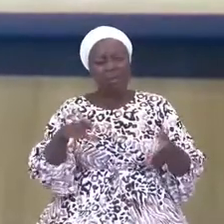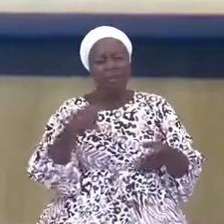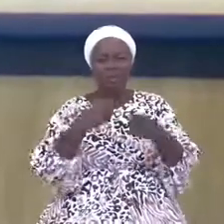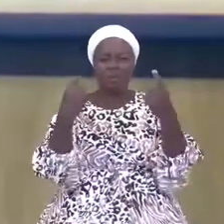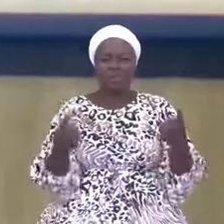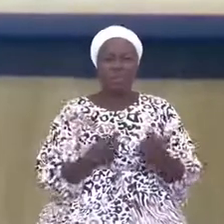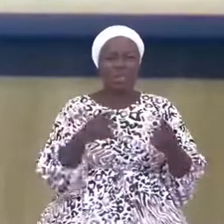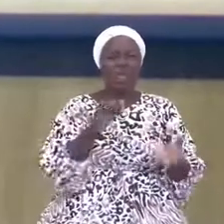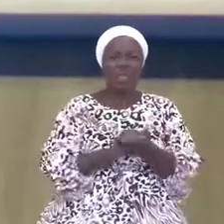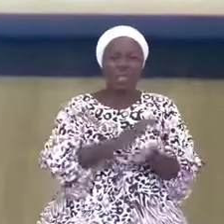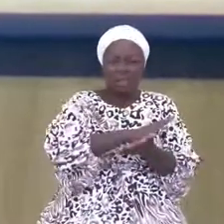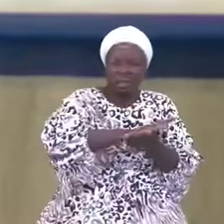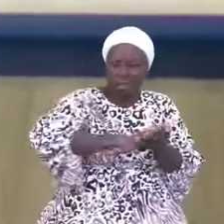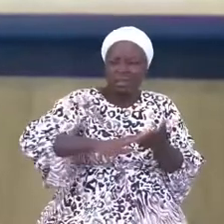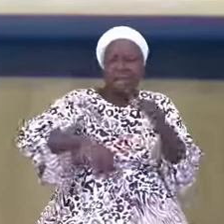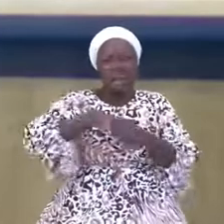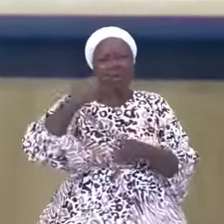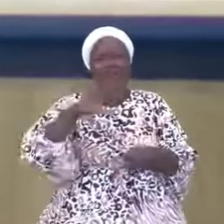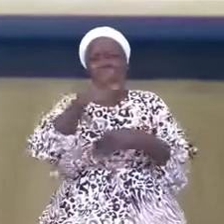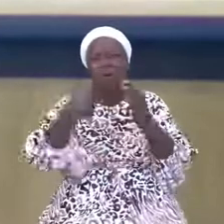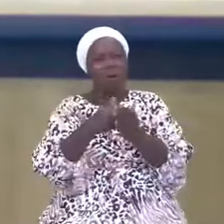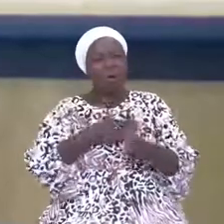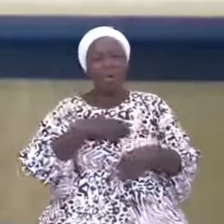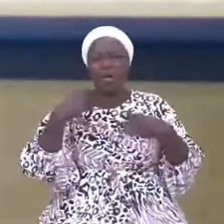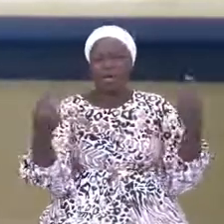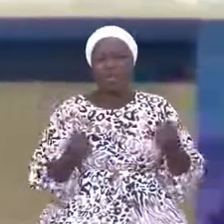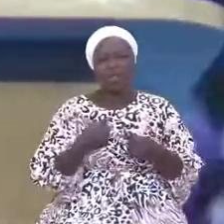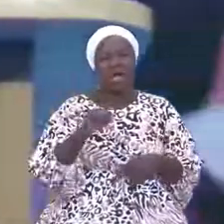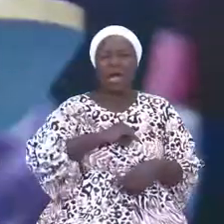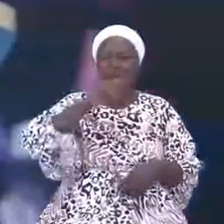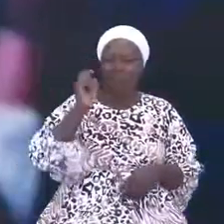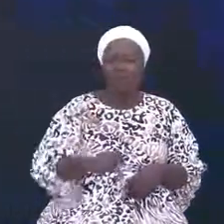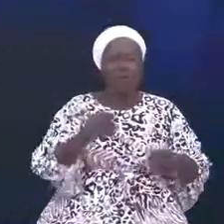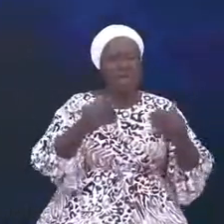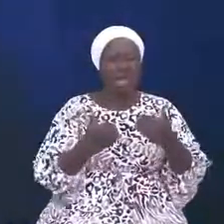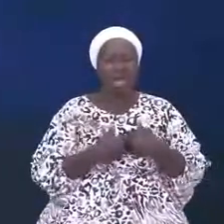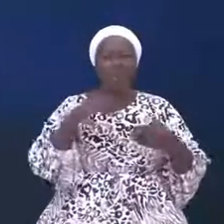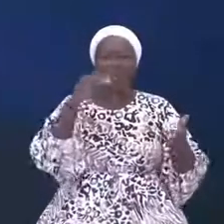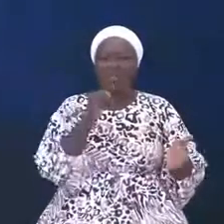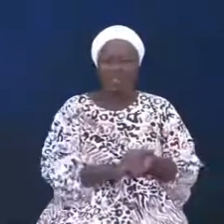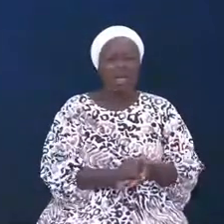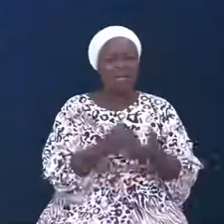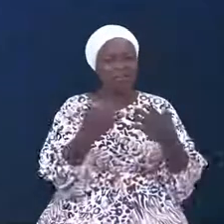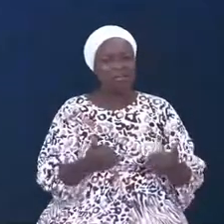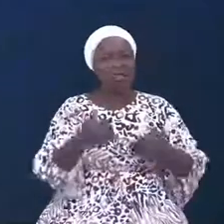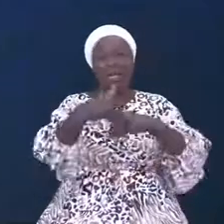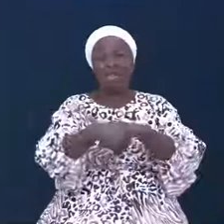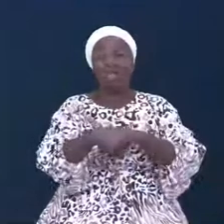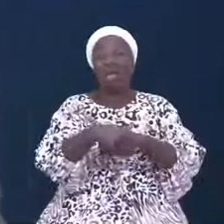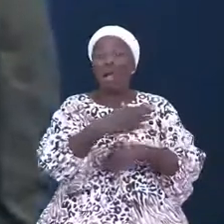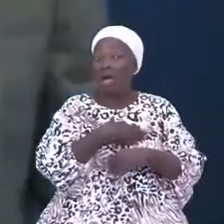du péché, cet enlèvement de mon péché, cet effacement de tous mes péchés. Je